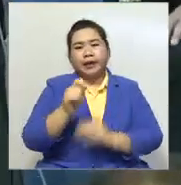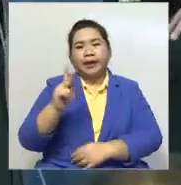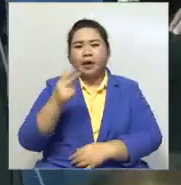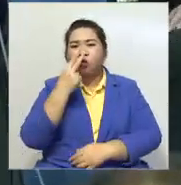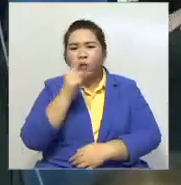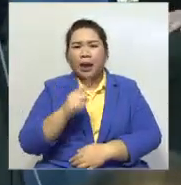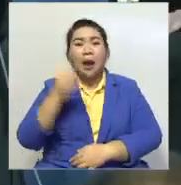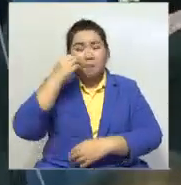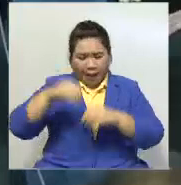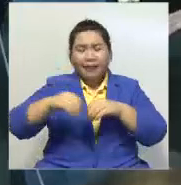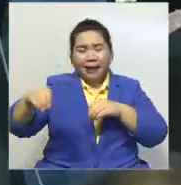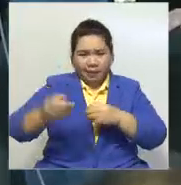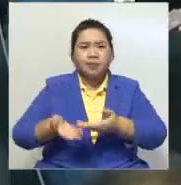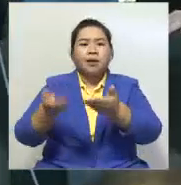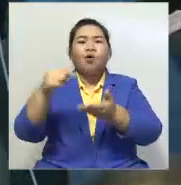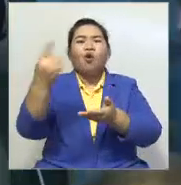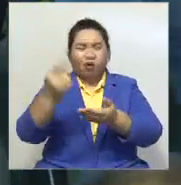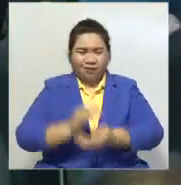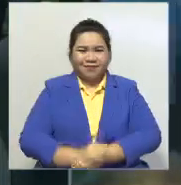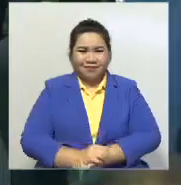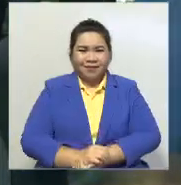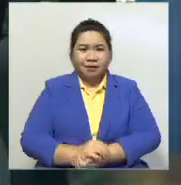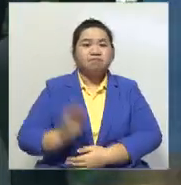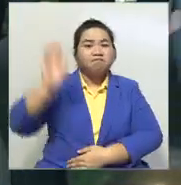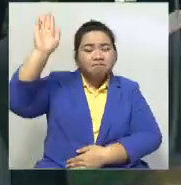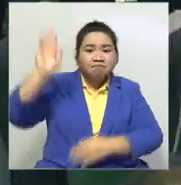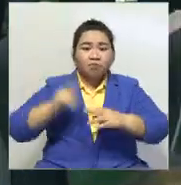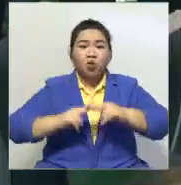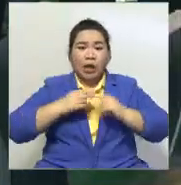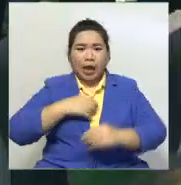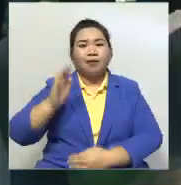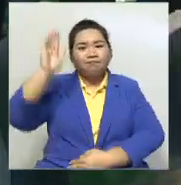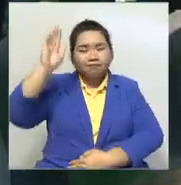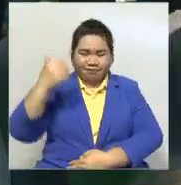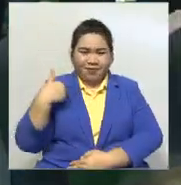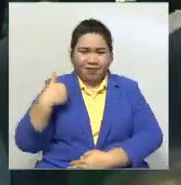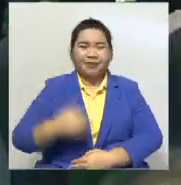คนที่อยู่บ้านไกลที่สุดก่อนนะฮะแล้วก็ให้ทุกคนเนี่ยยกมือด้วยความสมัครใจด้วย